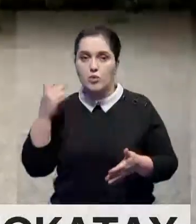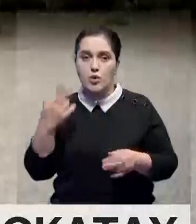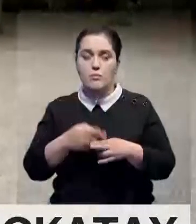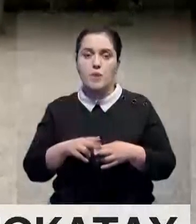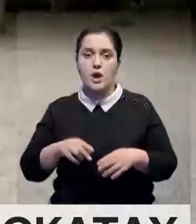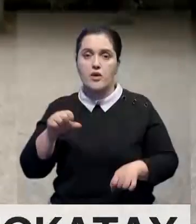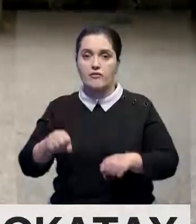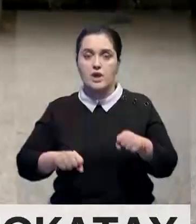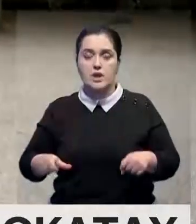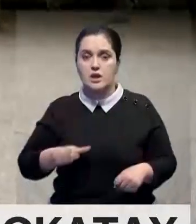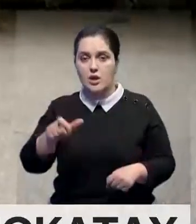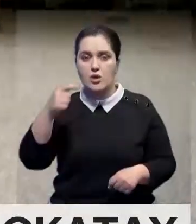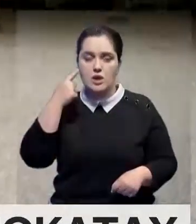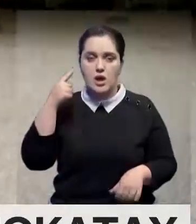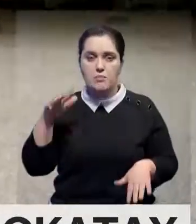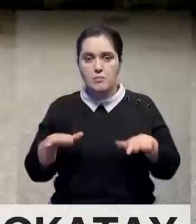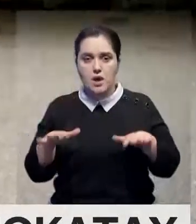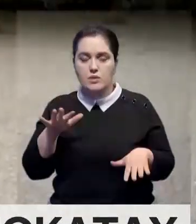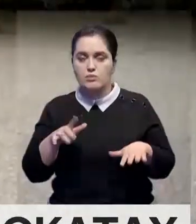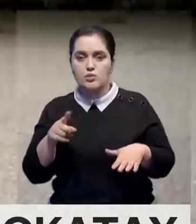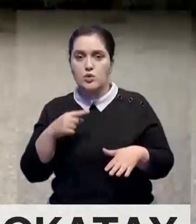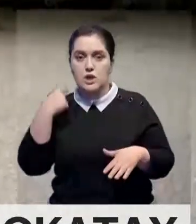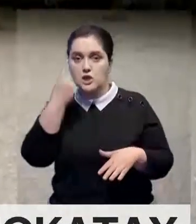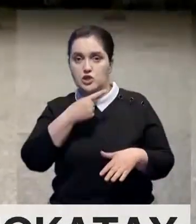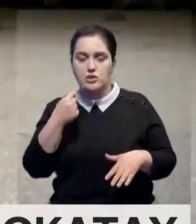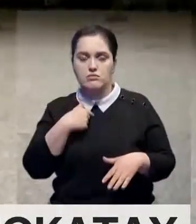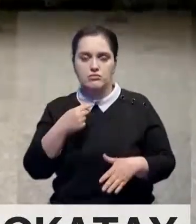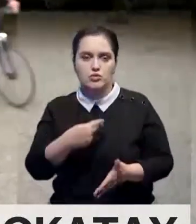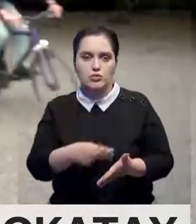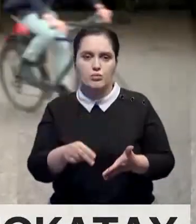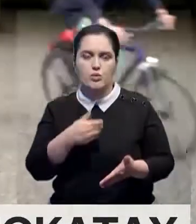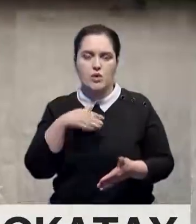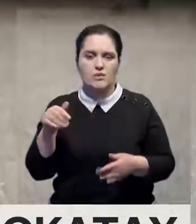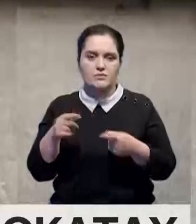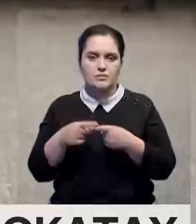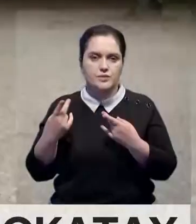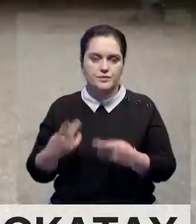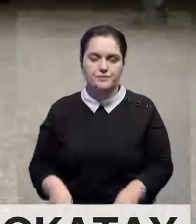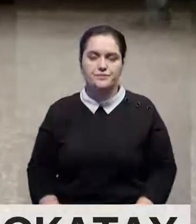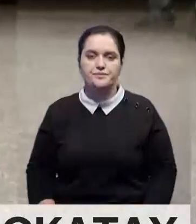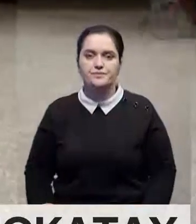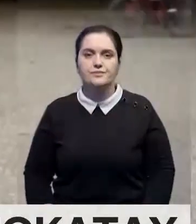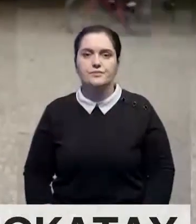В принципе, я подумываю над тем, чтобы купить личный двухколесный транспорт, а не брать в аренду.